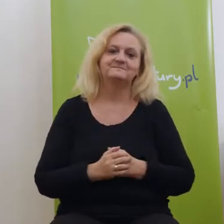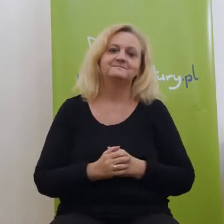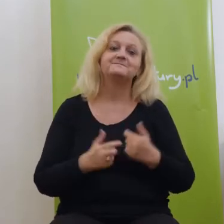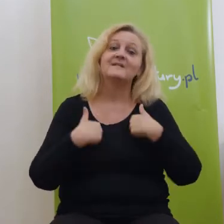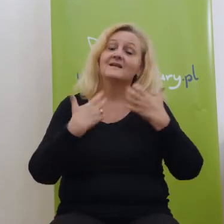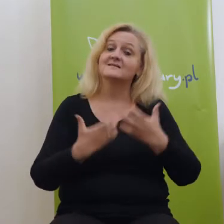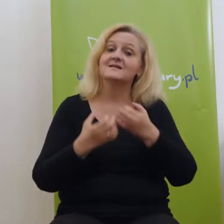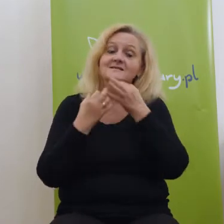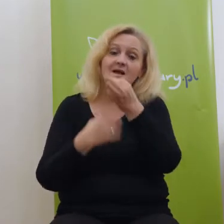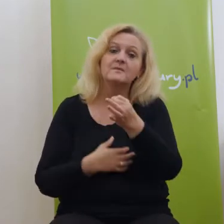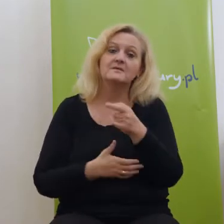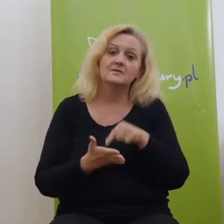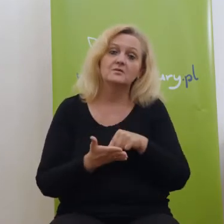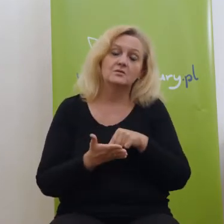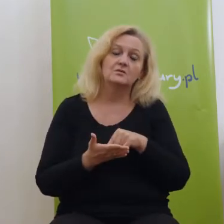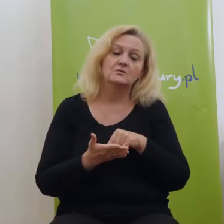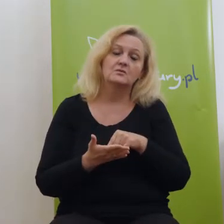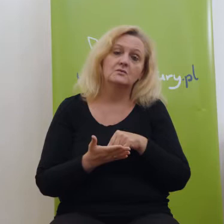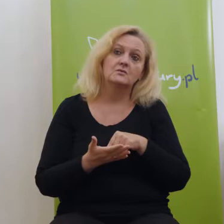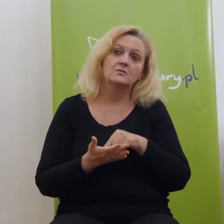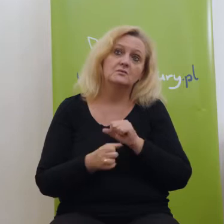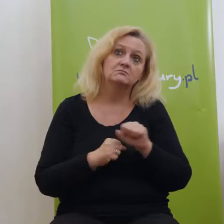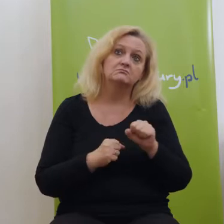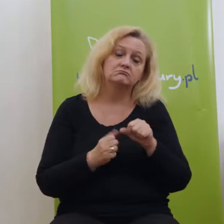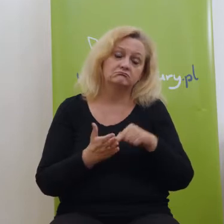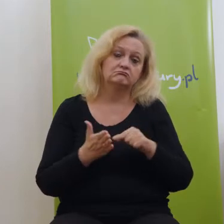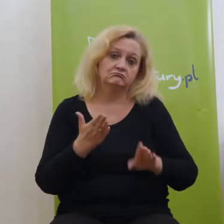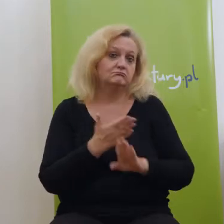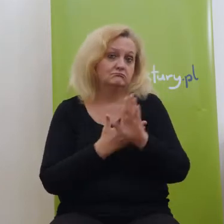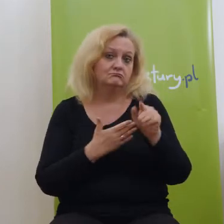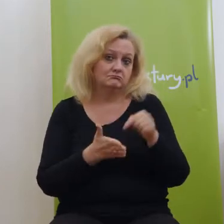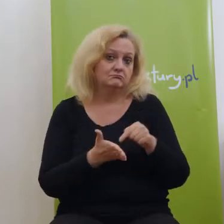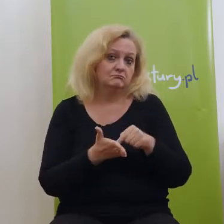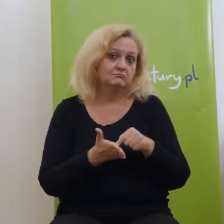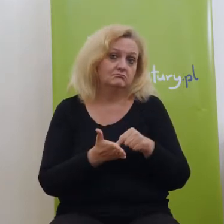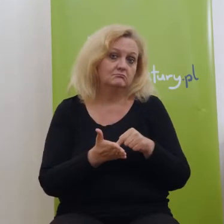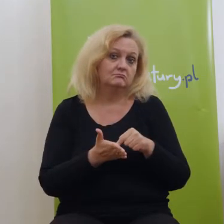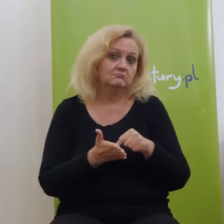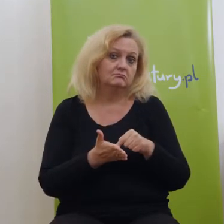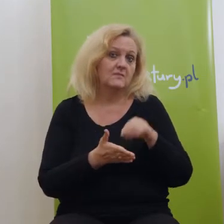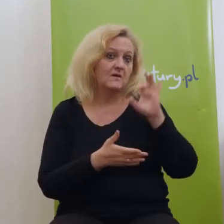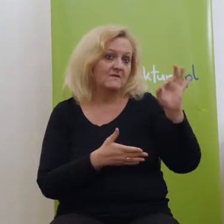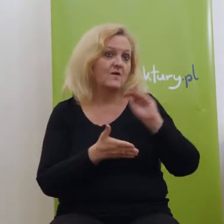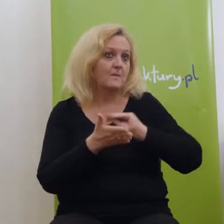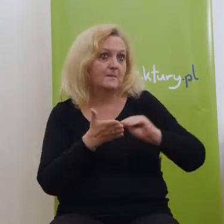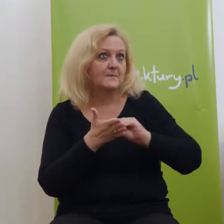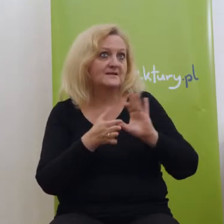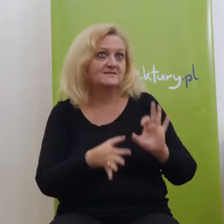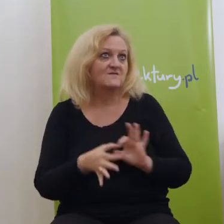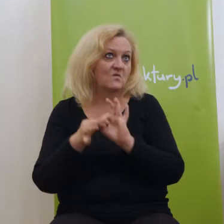I chciałam zapytać, czy to jest też taka, czy ta scena jest też taką sceną o twoim pisaniu, dlatego